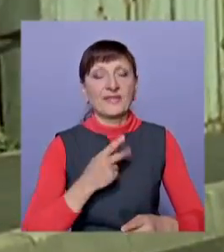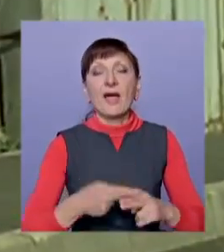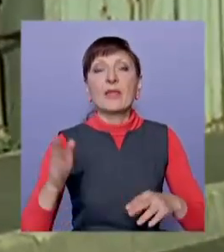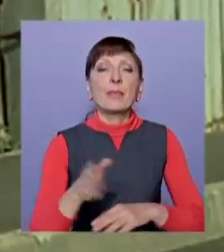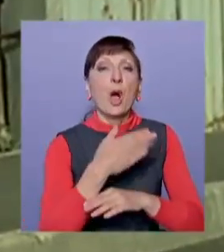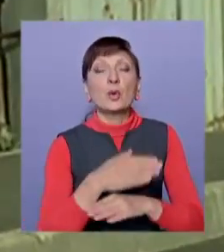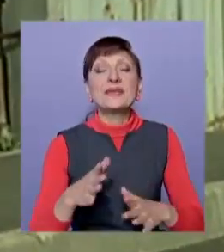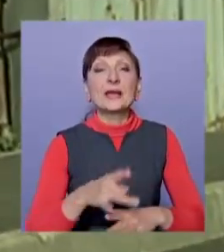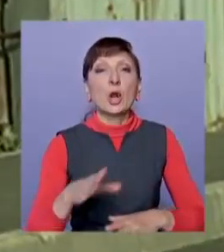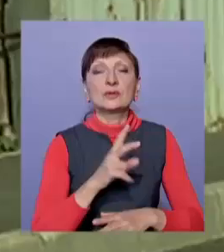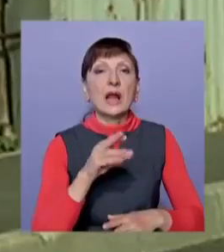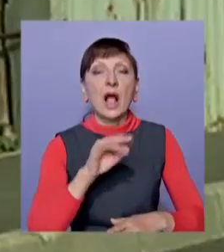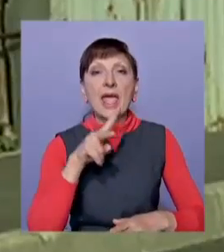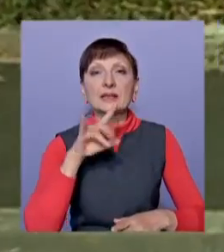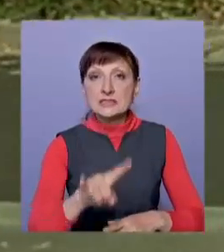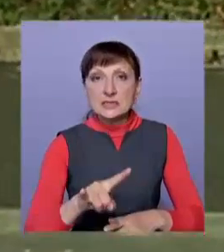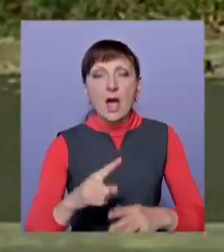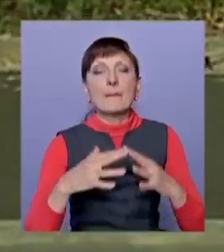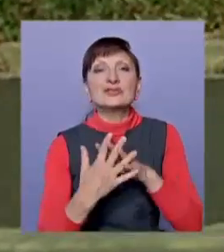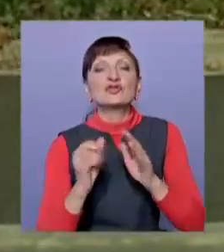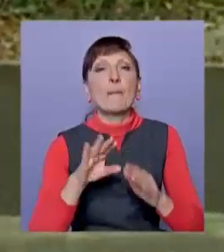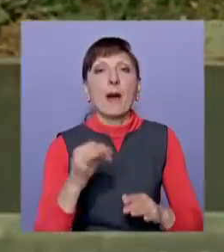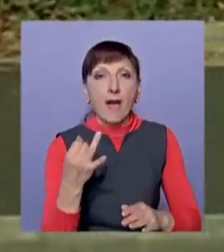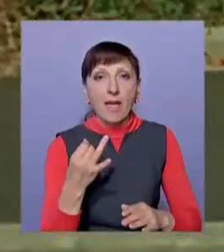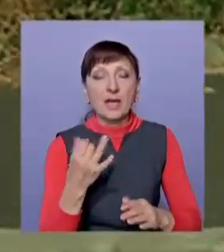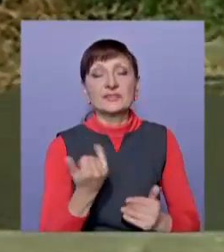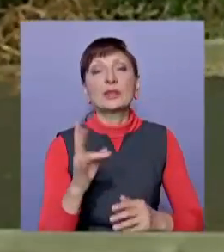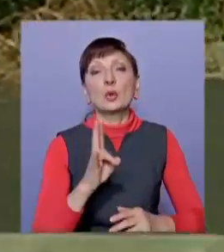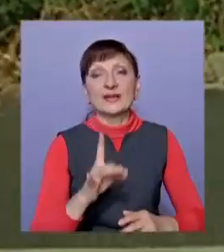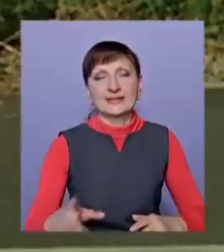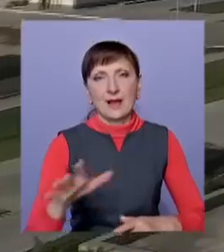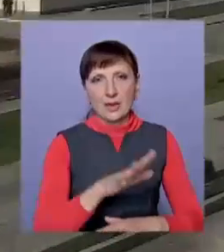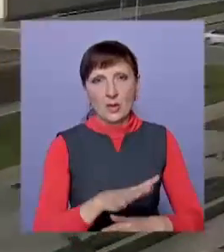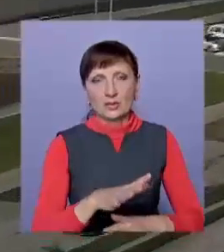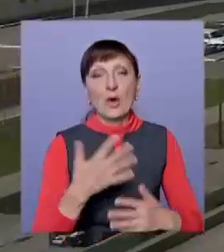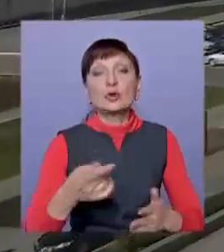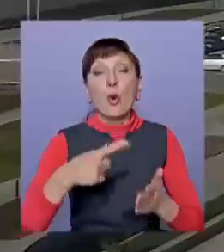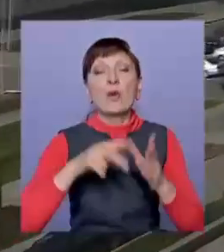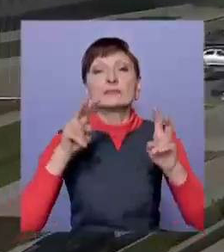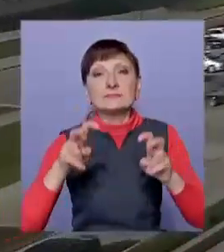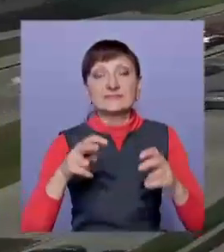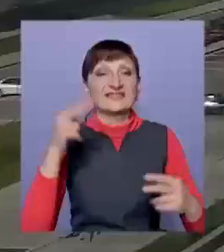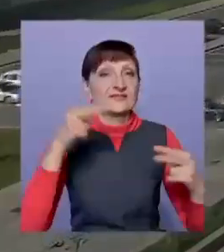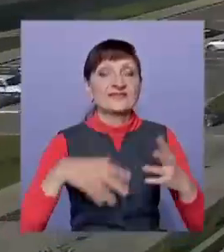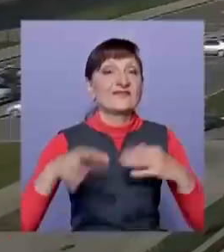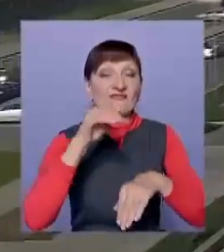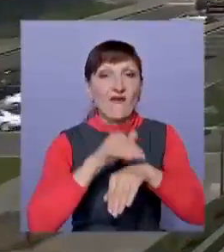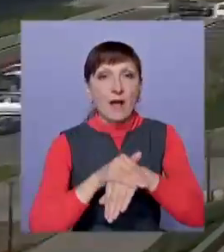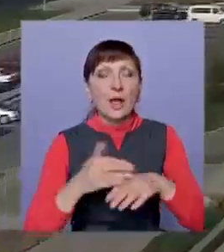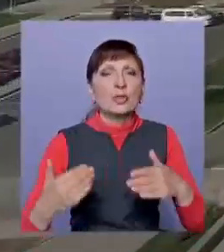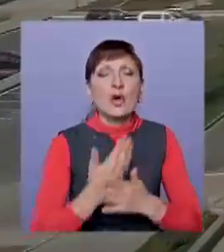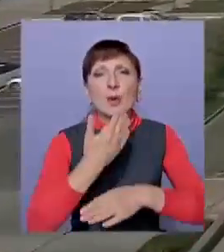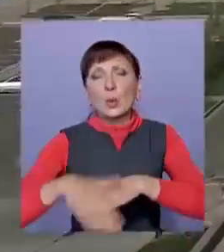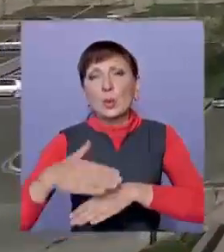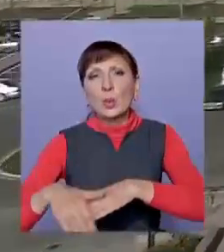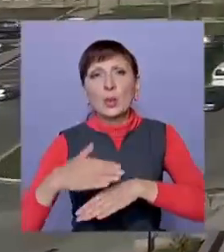по микрорайону Карагайлы, некогда поселок Чапай, ныне Наурызбайский район Алматы. О городском статусе здесь свидетельствует все. От обновленных улиц с